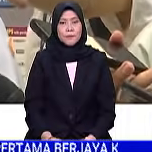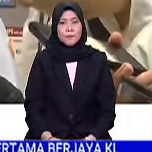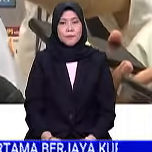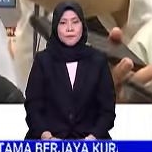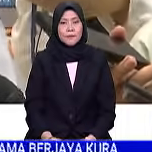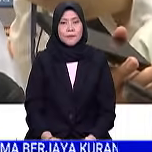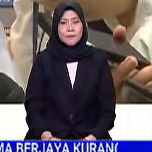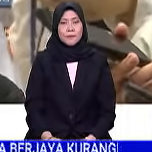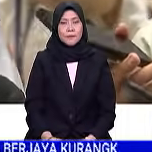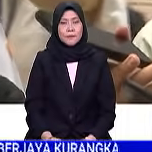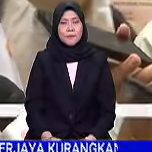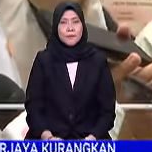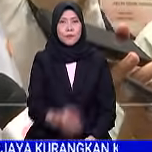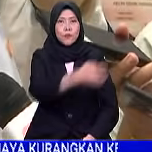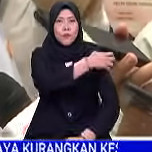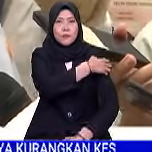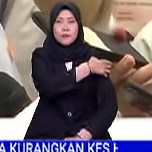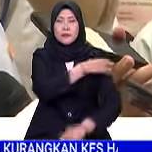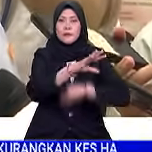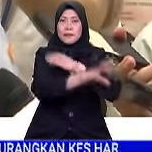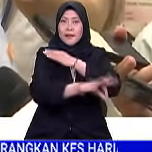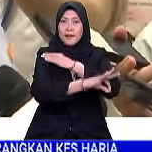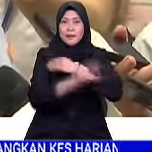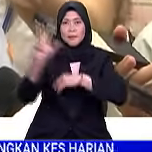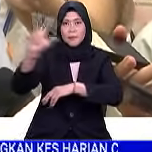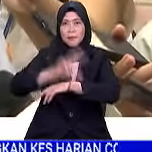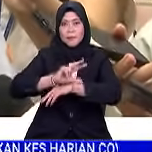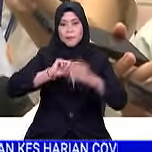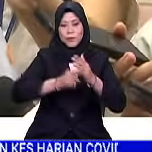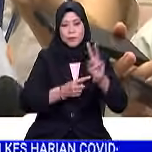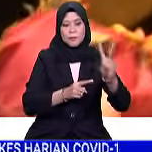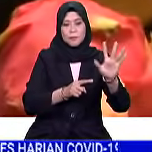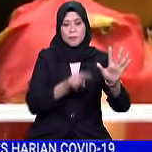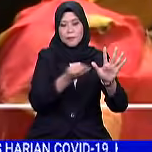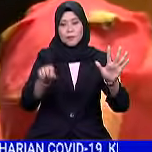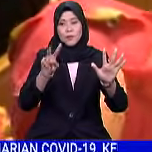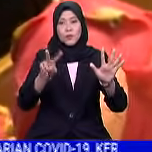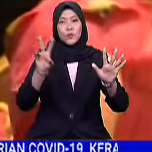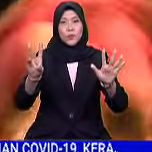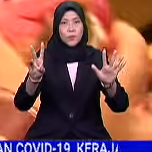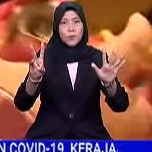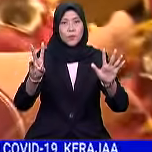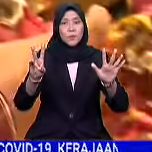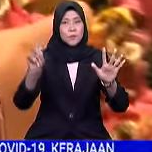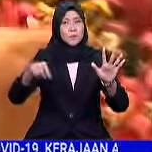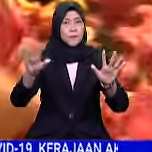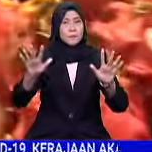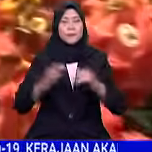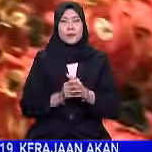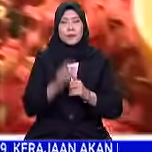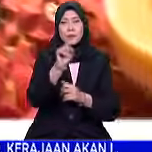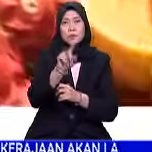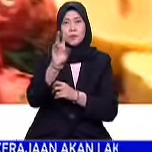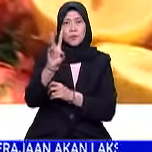Pegawai penguatkuasa kepada ACP Negeri 9 selama 3 hari bermula 25 sehingga 27 semalam seramai